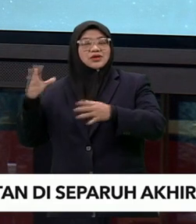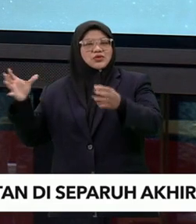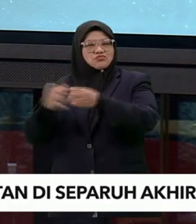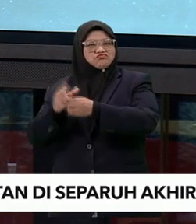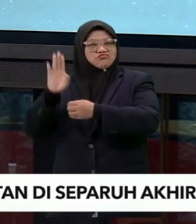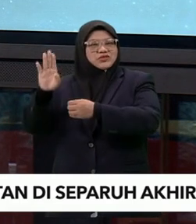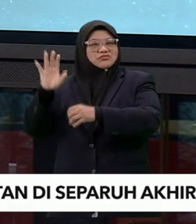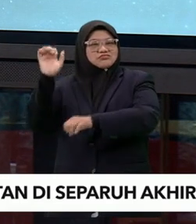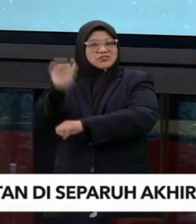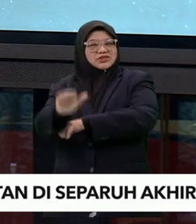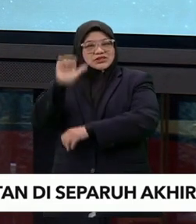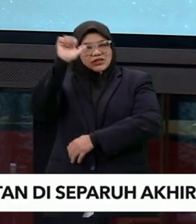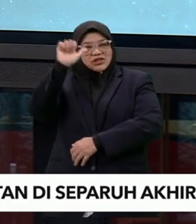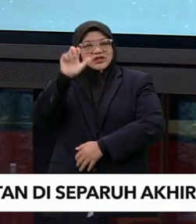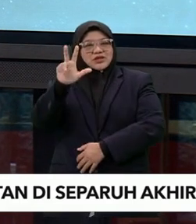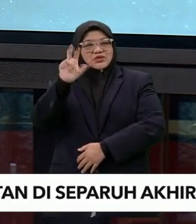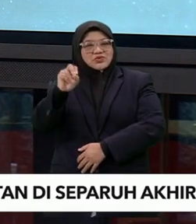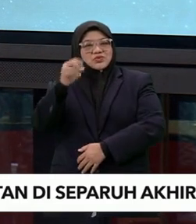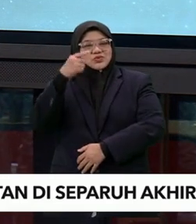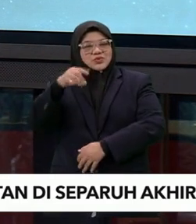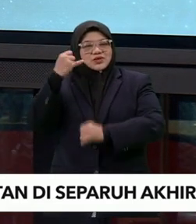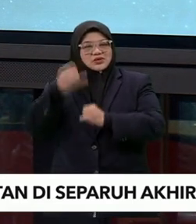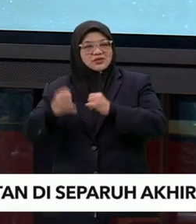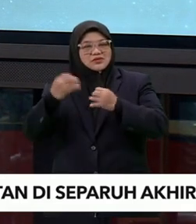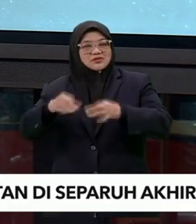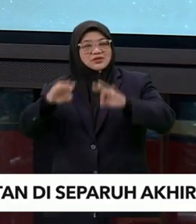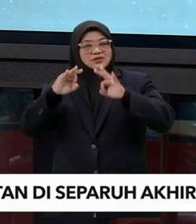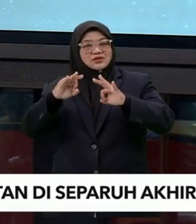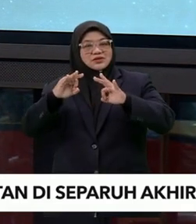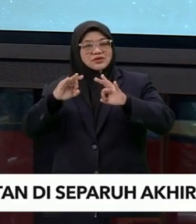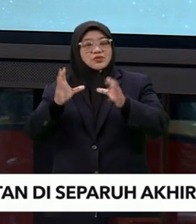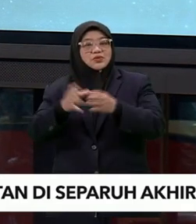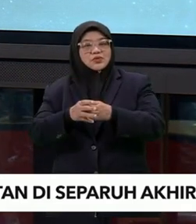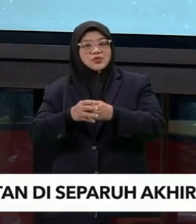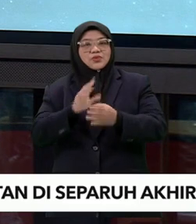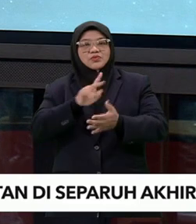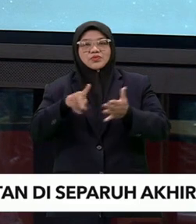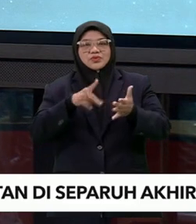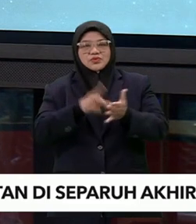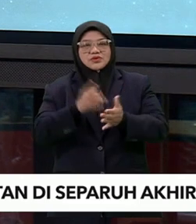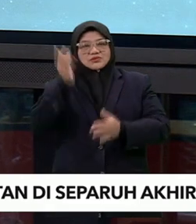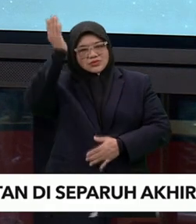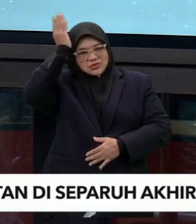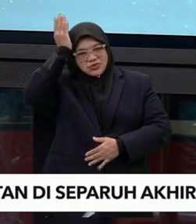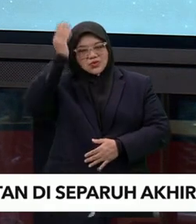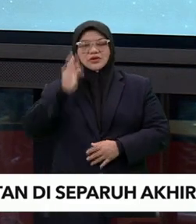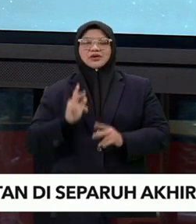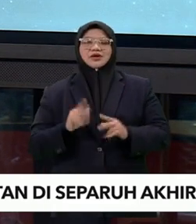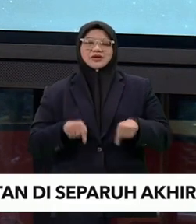selepas menewaskan India 3-0 dalam perlawanan terakhir kumpulan di pusat ekspor antar bangsa